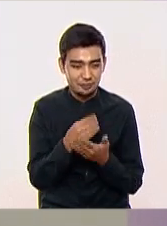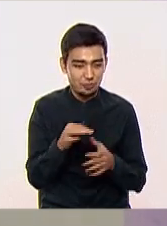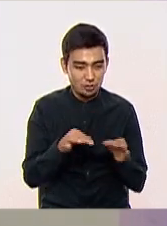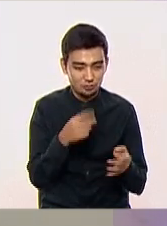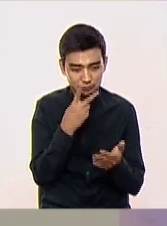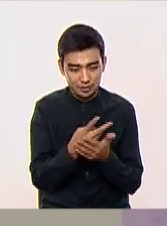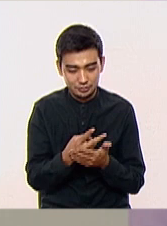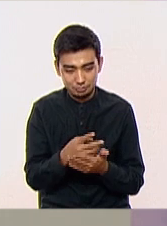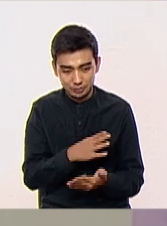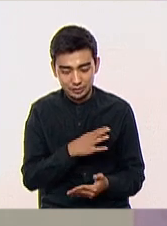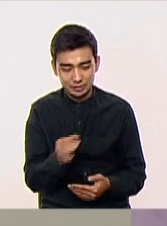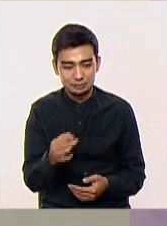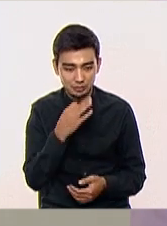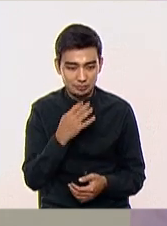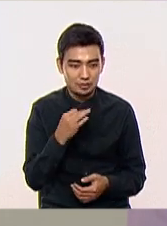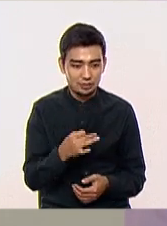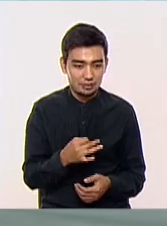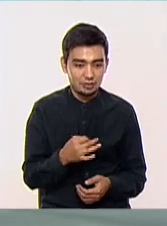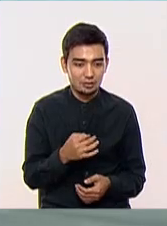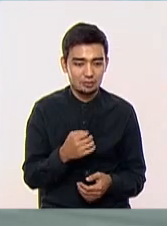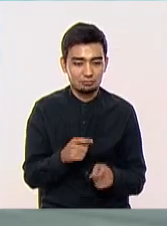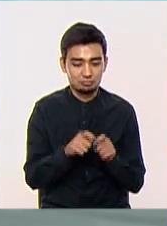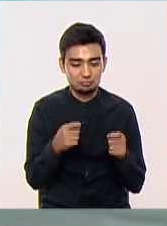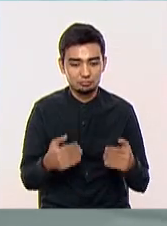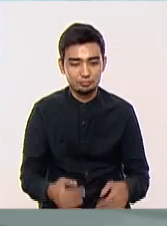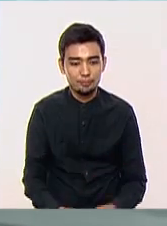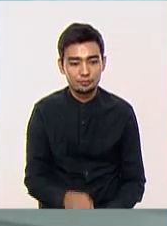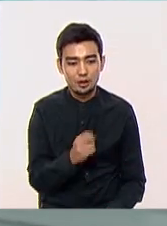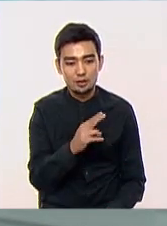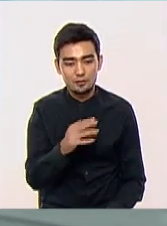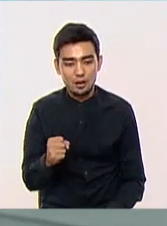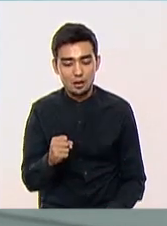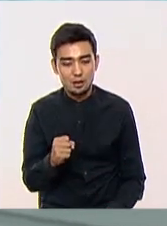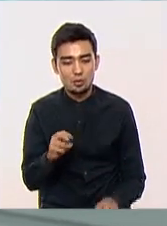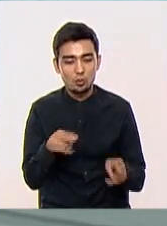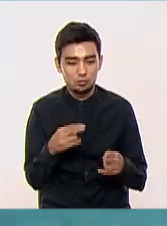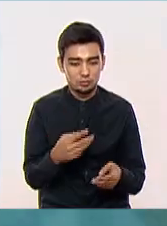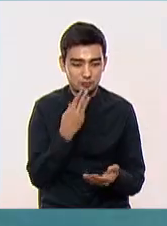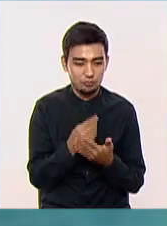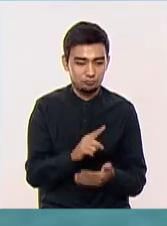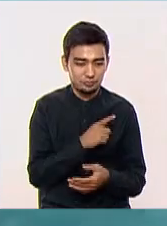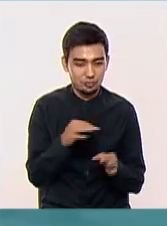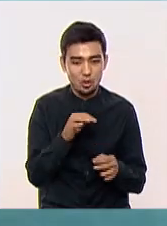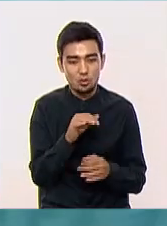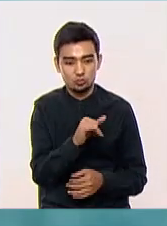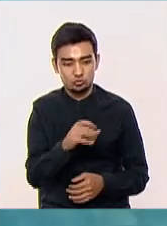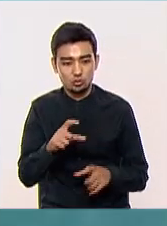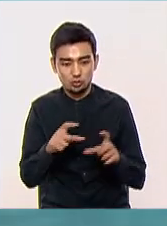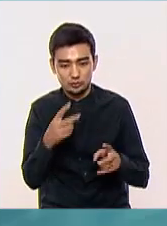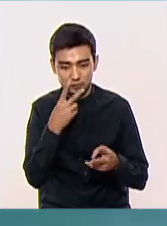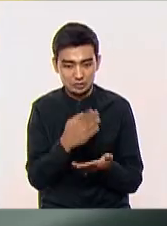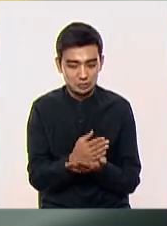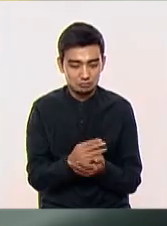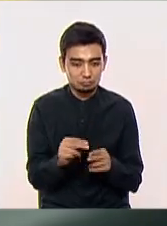проект, предоставив его в городе Кокшетау, выиграла грант. Акваклуб только начал свою профессиональную деятельность, но его посетители уже видят